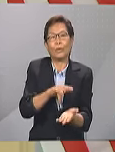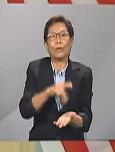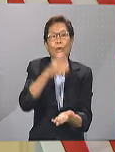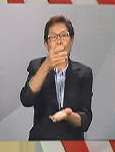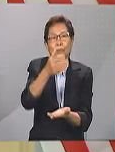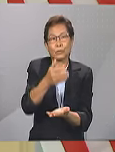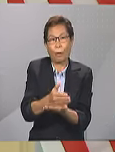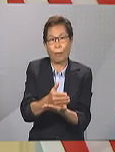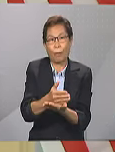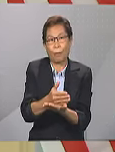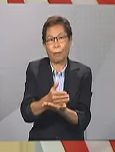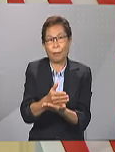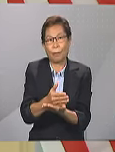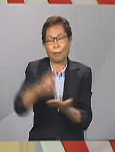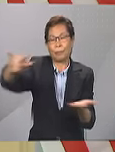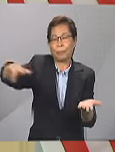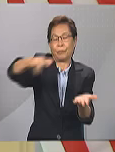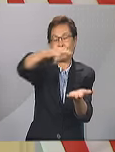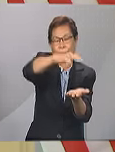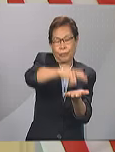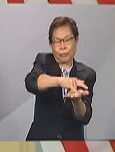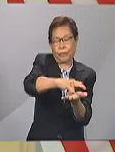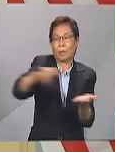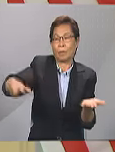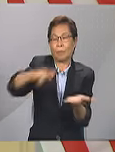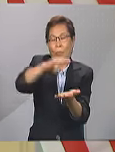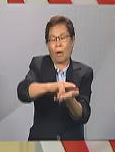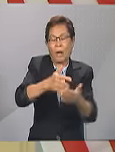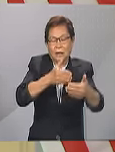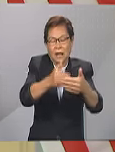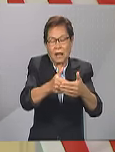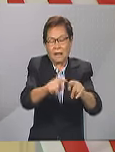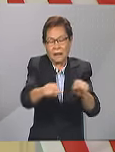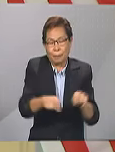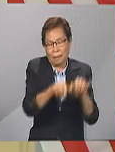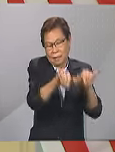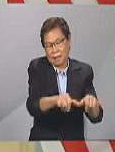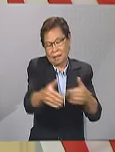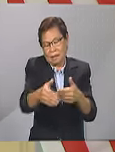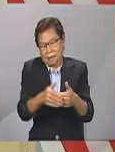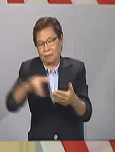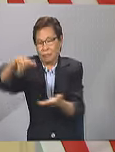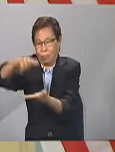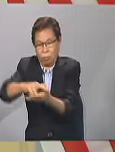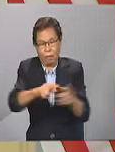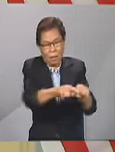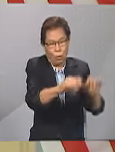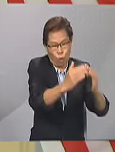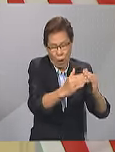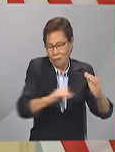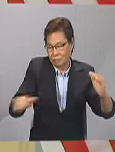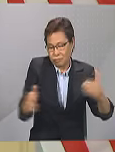di lapangan terbang yang berhampiran dengan kawasan tempat tinggal mereka